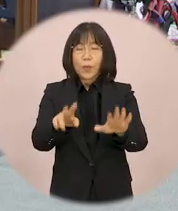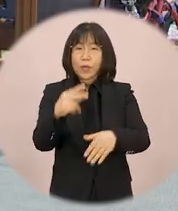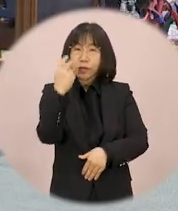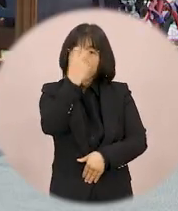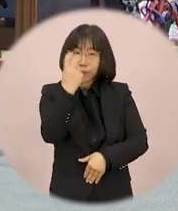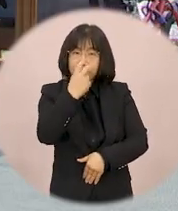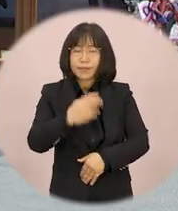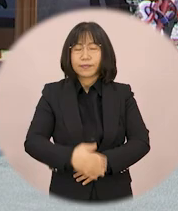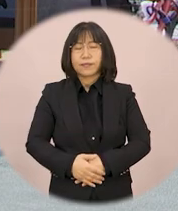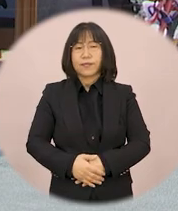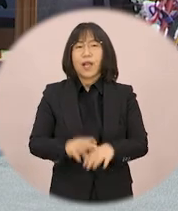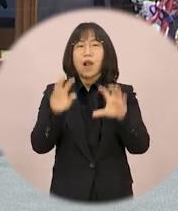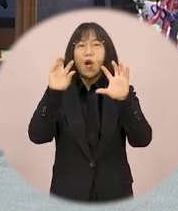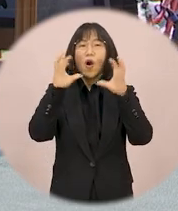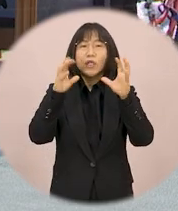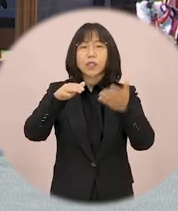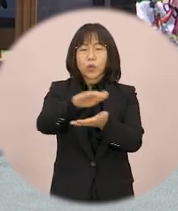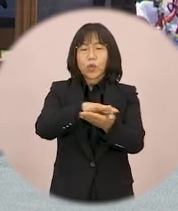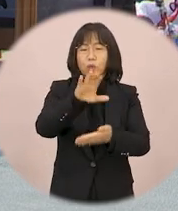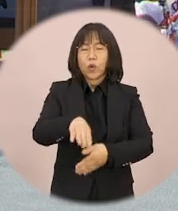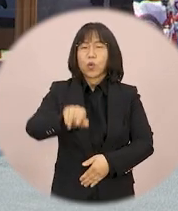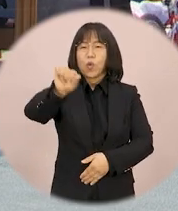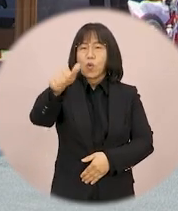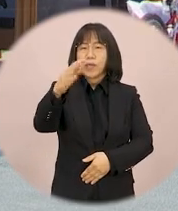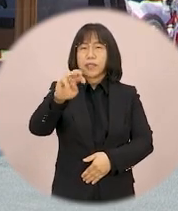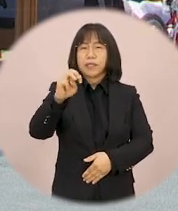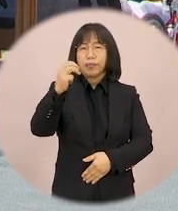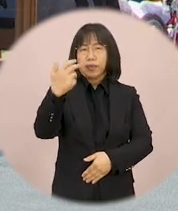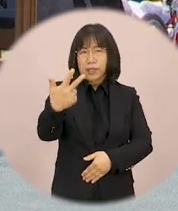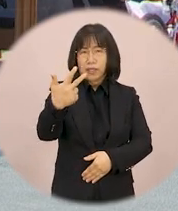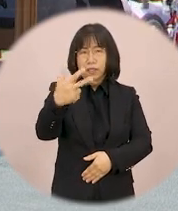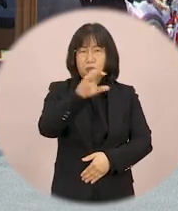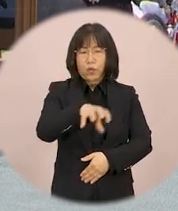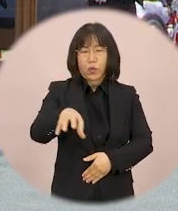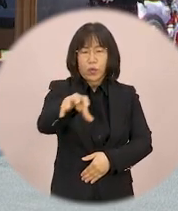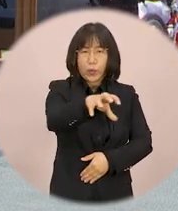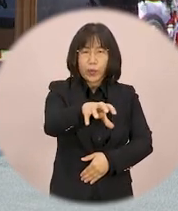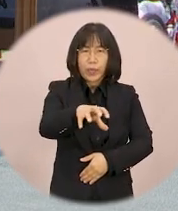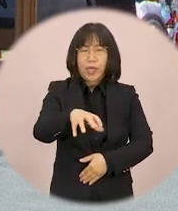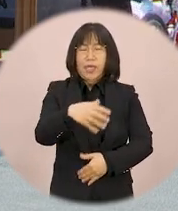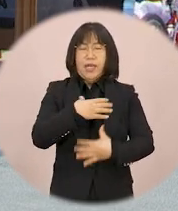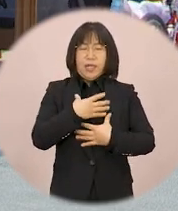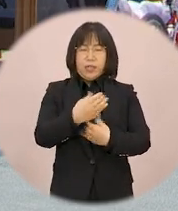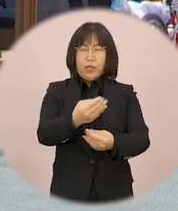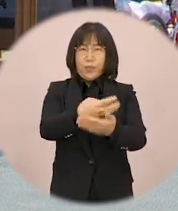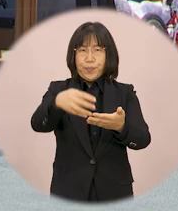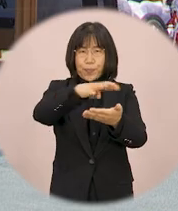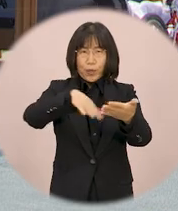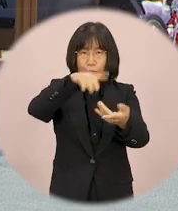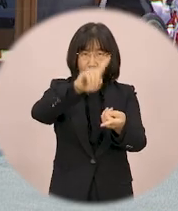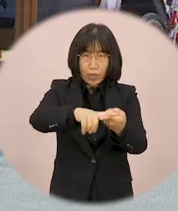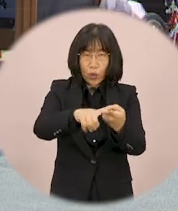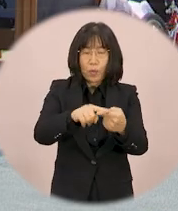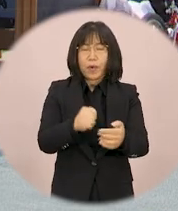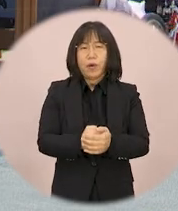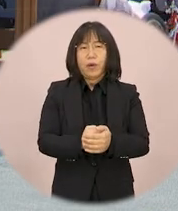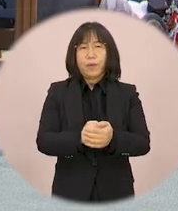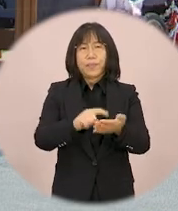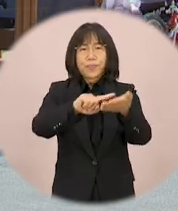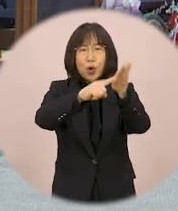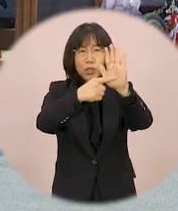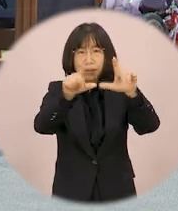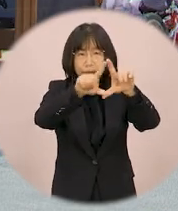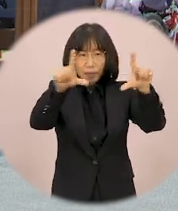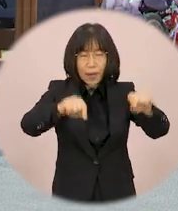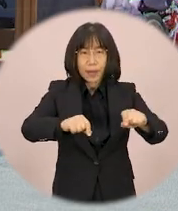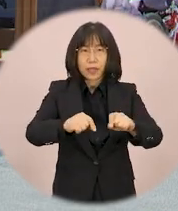이번 점검은 지역 내 어린이 놀이시설 채 547 개소를 대상으로 안전점검표 에 따라 놀이터 표지판 파손